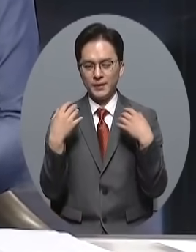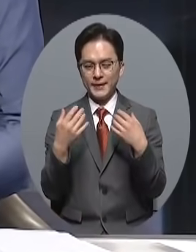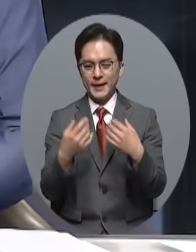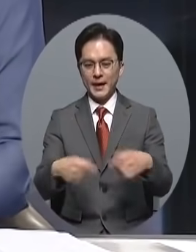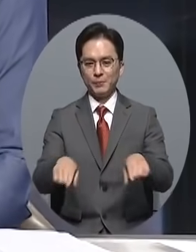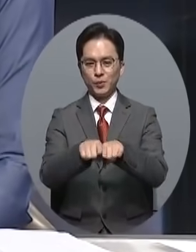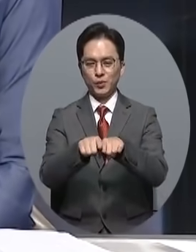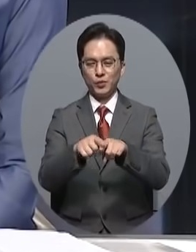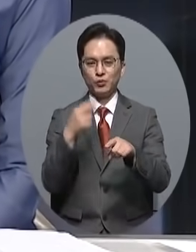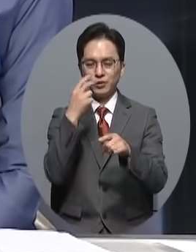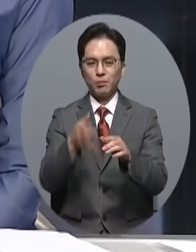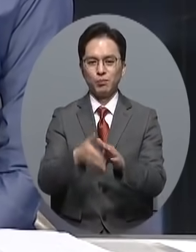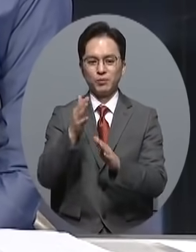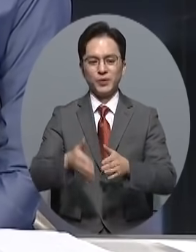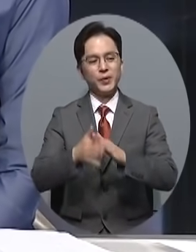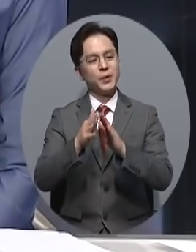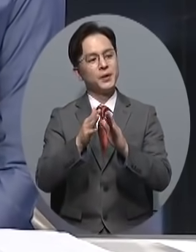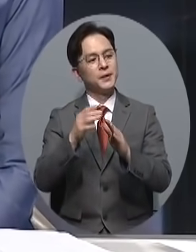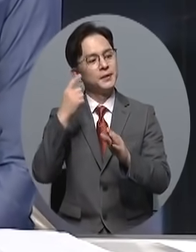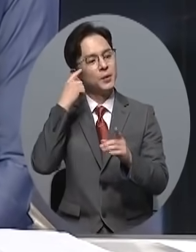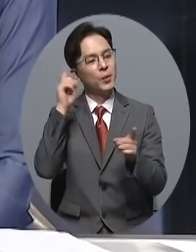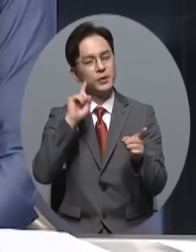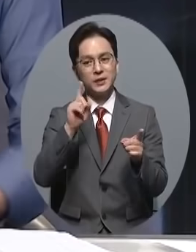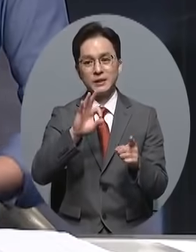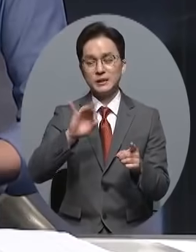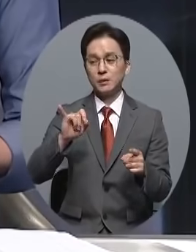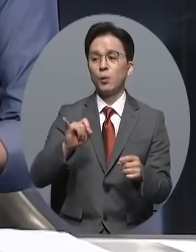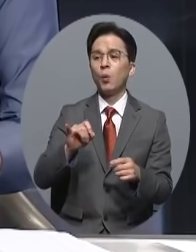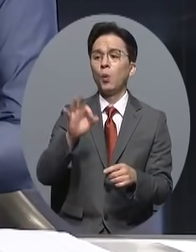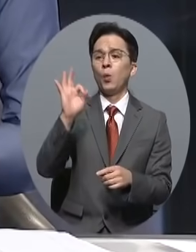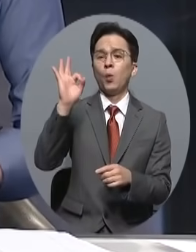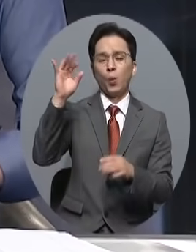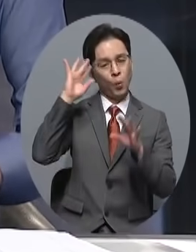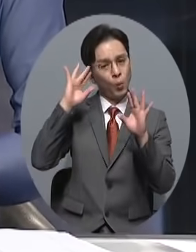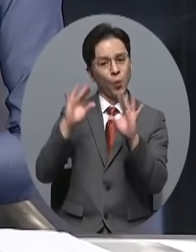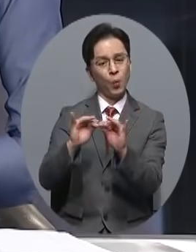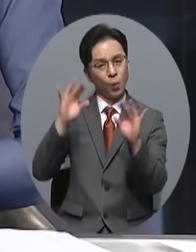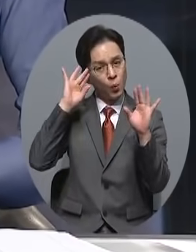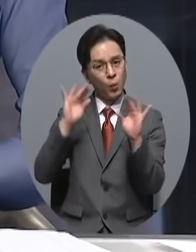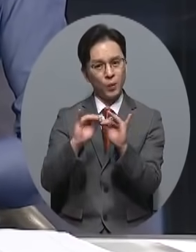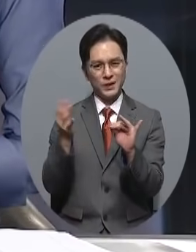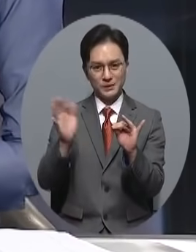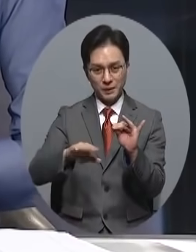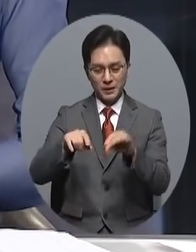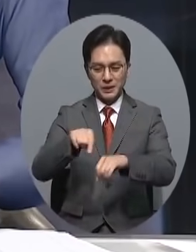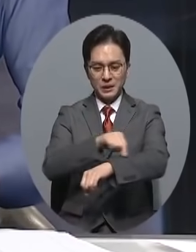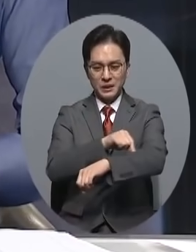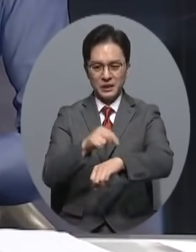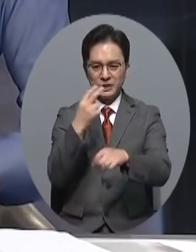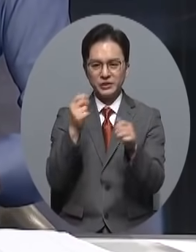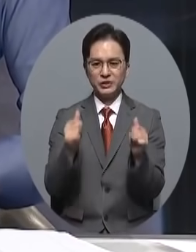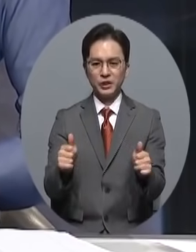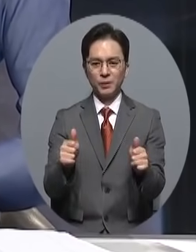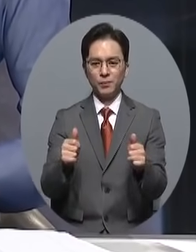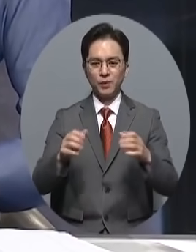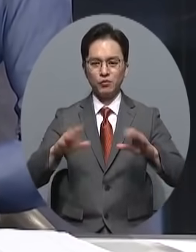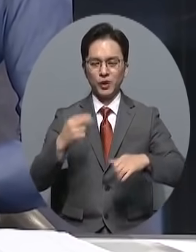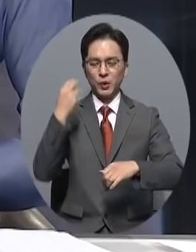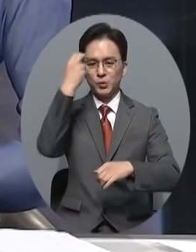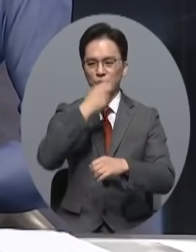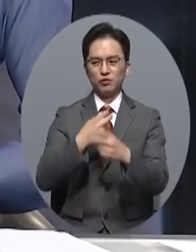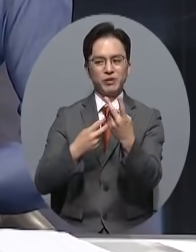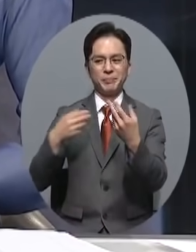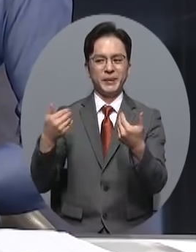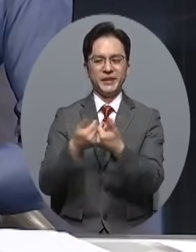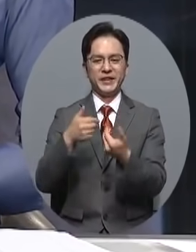발끈한 모습을 보이지 않았나라는 생각이 듭니다. 그러면 예. 이제 신속한 수사에는 동의를 하면서 특검과 국정조사에 대해서는 맞습니다. 여전히